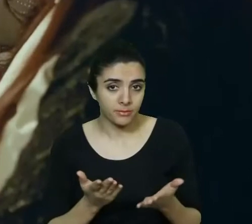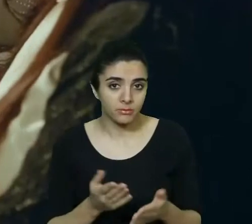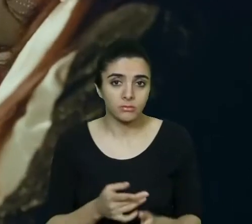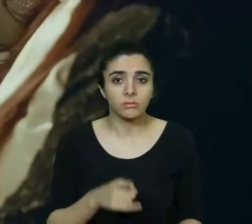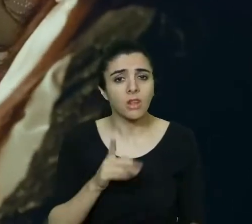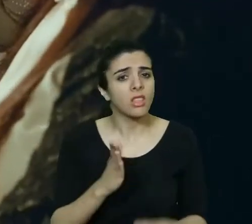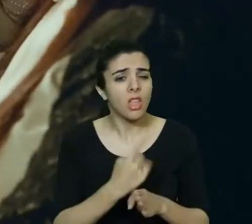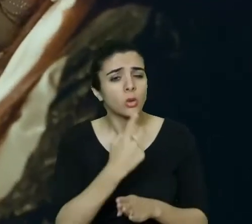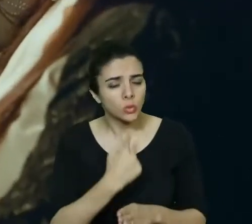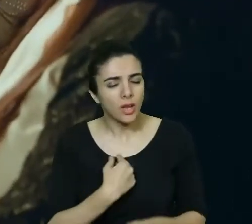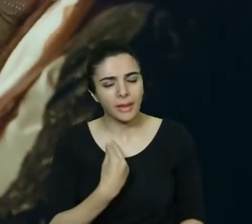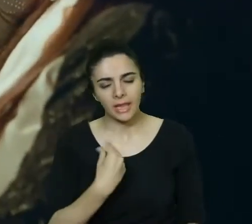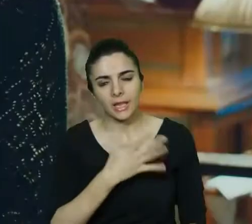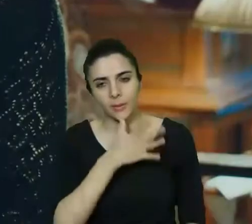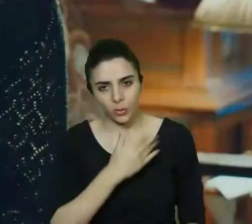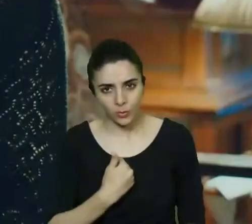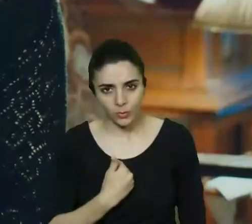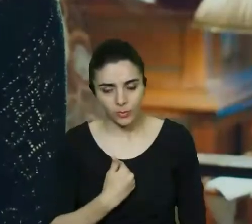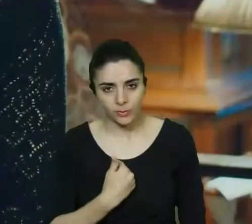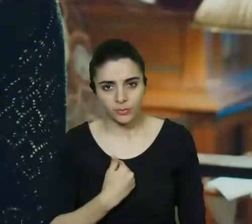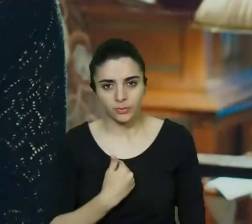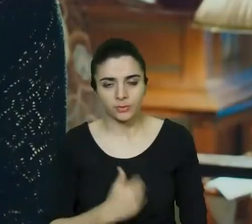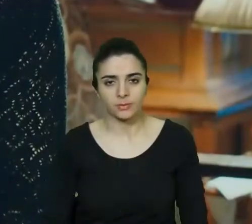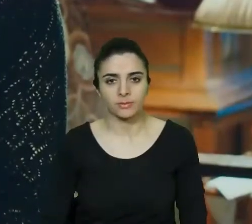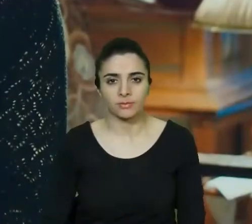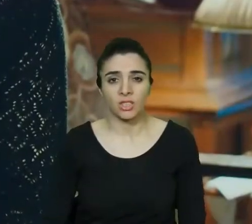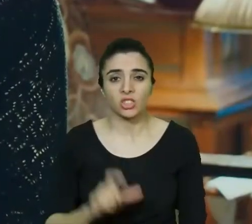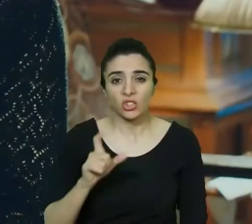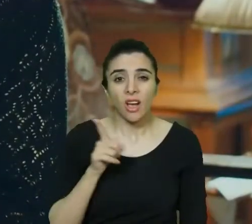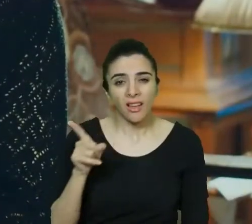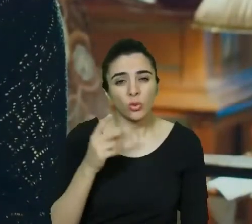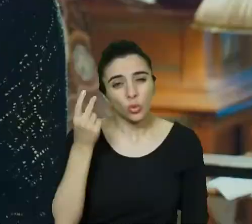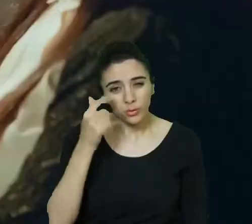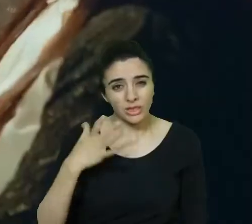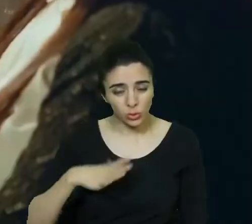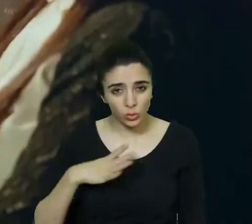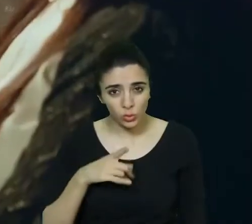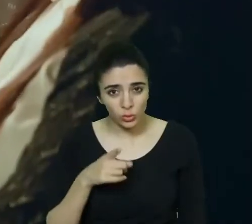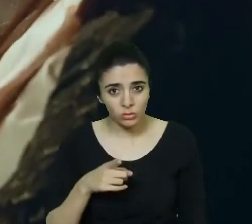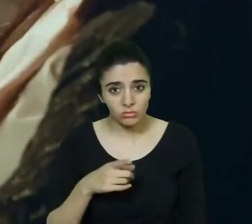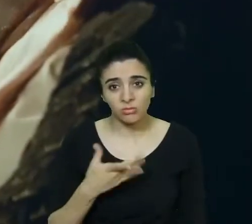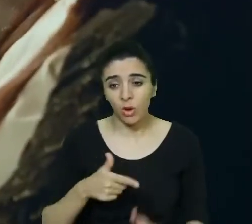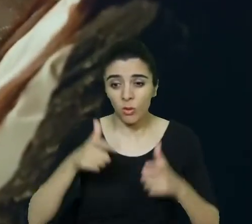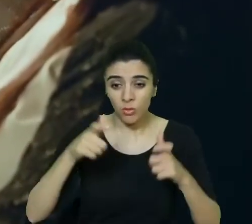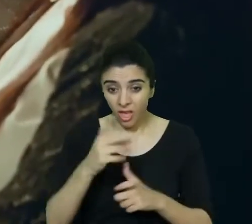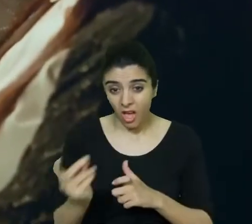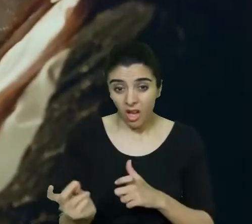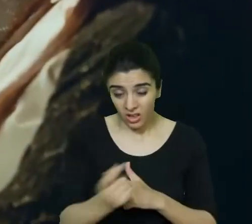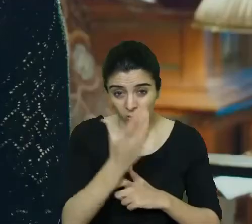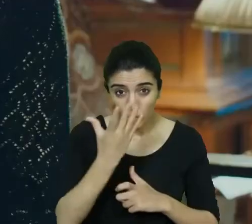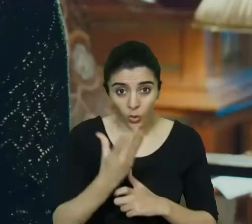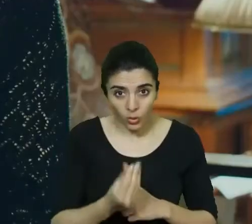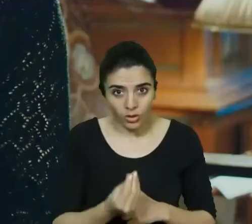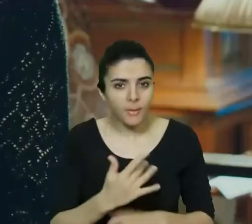Ama sen neden böyle söylediğini de biliyorum. Cahit'i unutmak istiyorsun. Eğer buralardan kaçıp